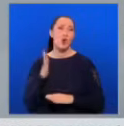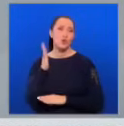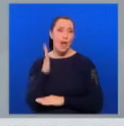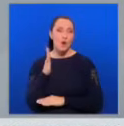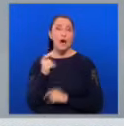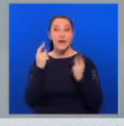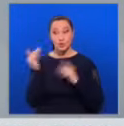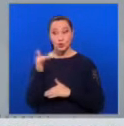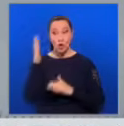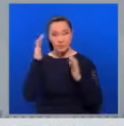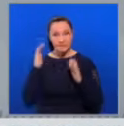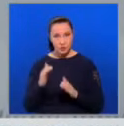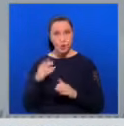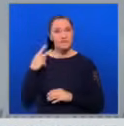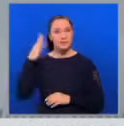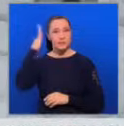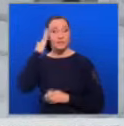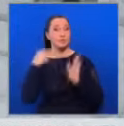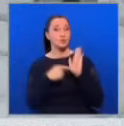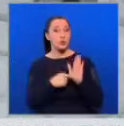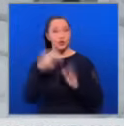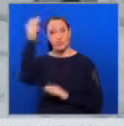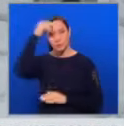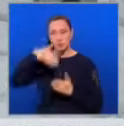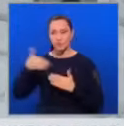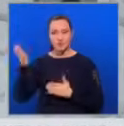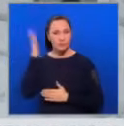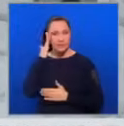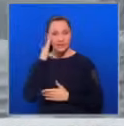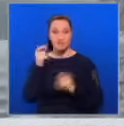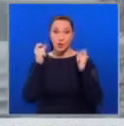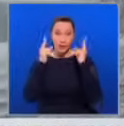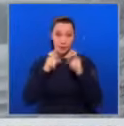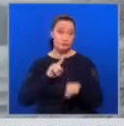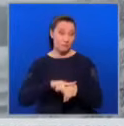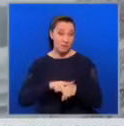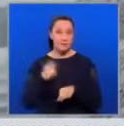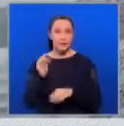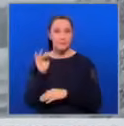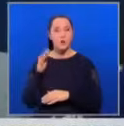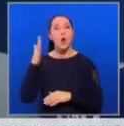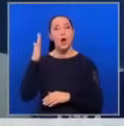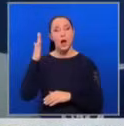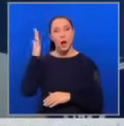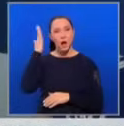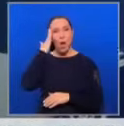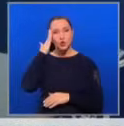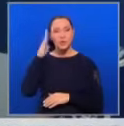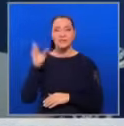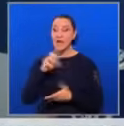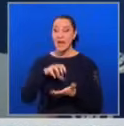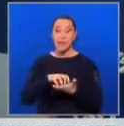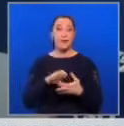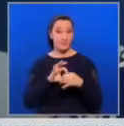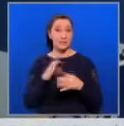реакция дойде и от правителството вицепремиерът посочи че българското външно министерство е реагирало навреме там е бил и консулът целият ми екип е във